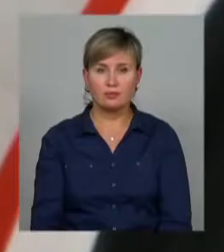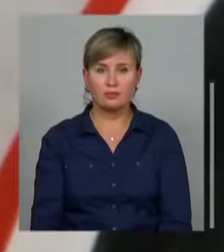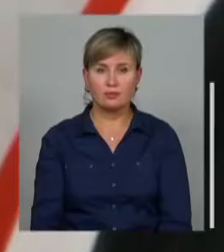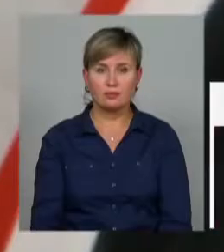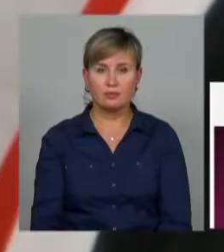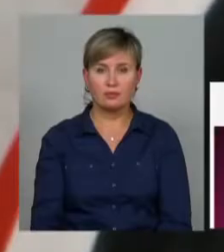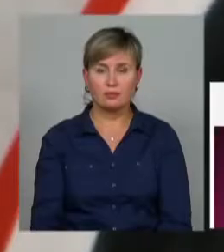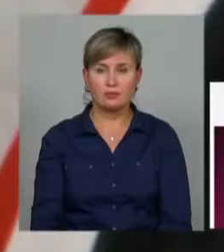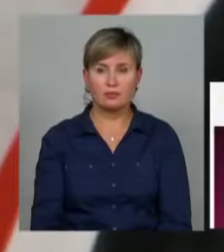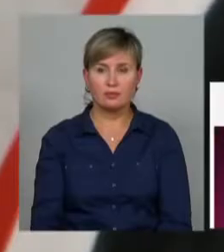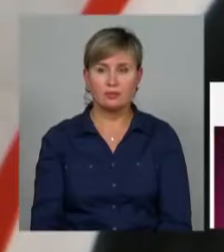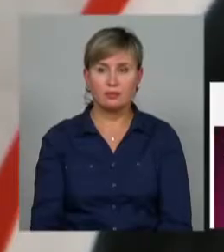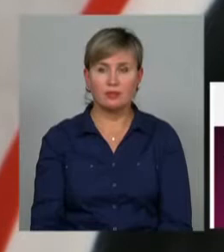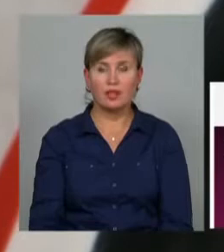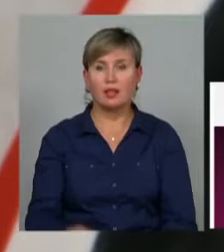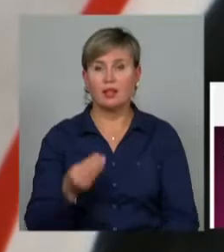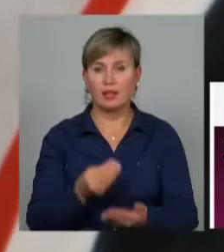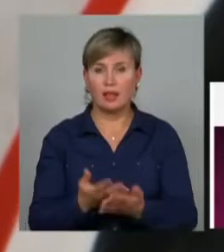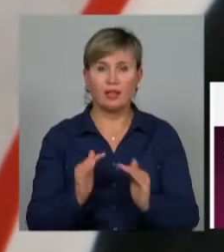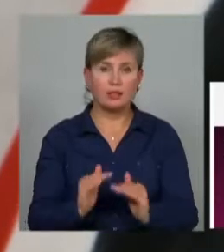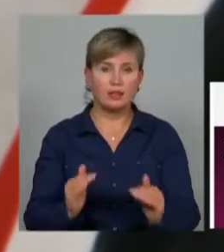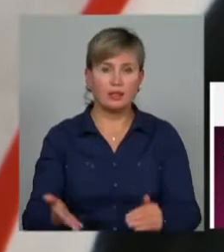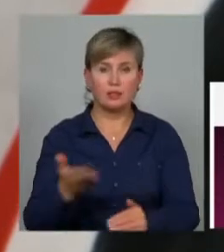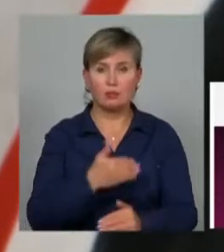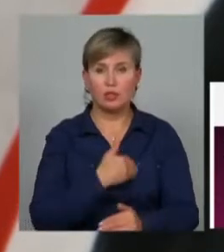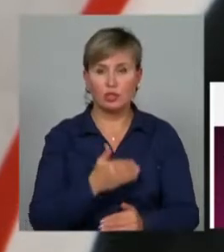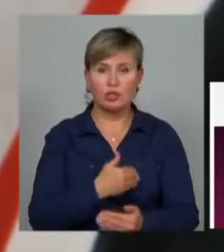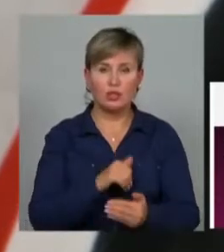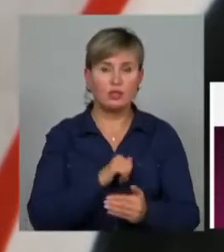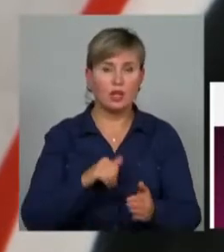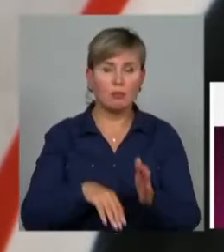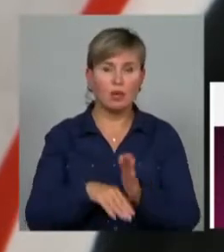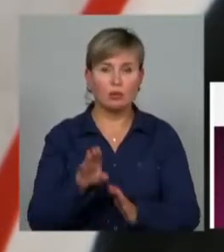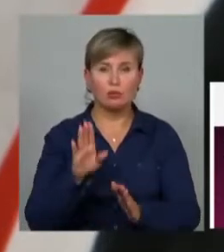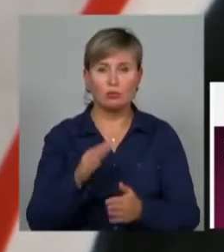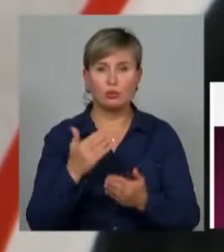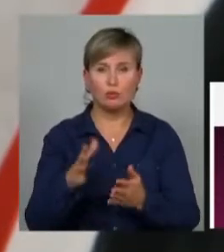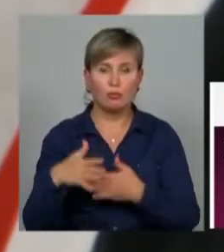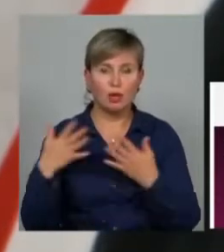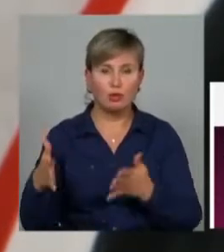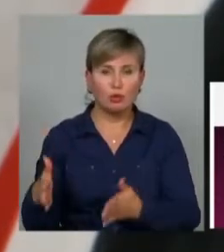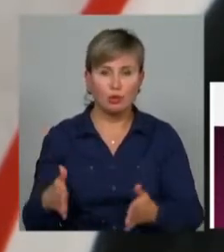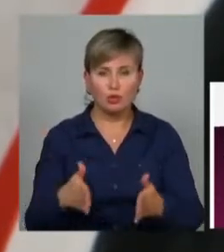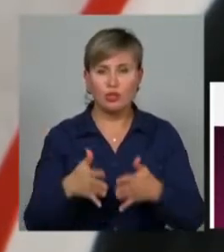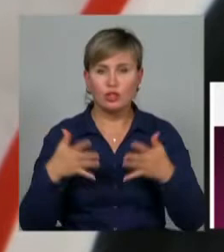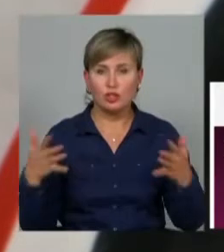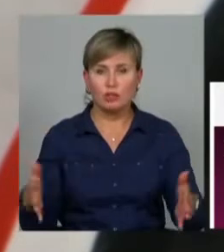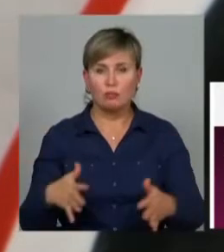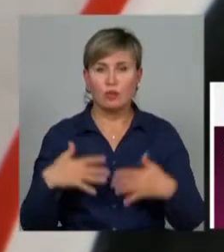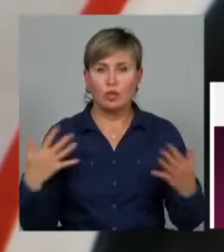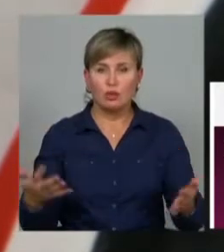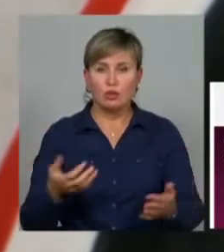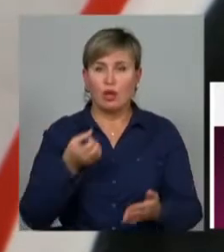Дорогие дети, мы желаем вам всего самого наилучшего. Пусть спорт откроет вам дверь в большую жизнь, большую,